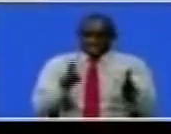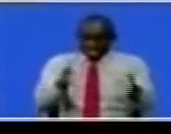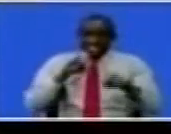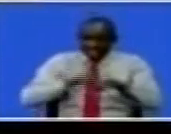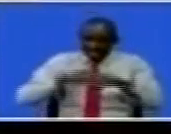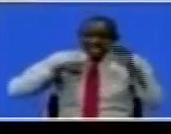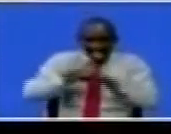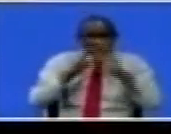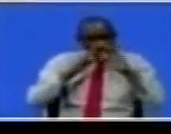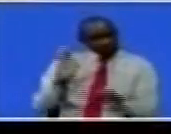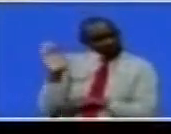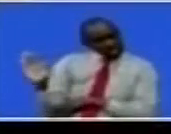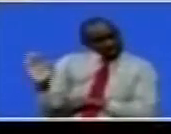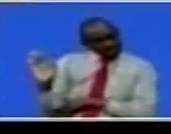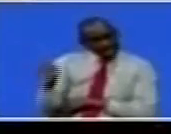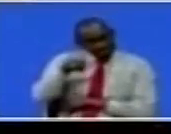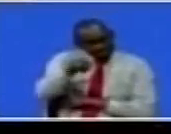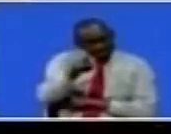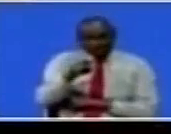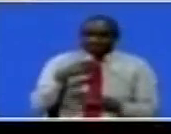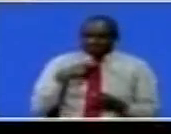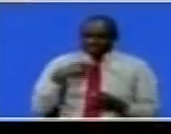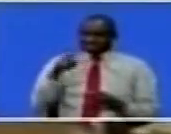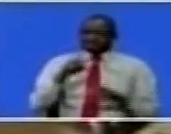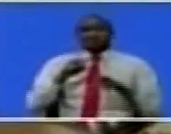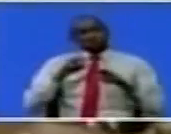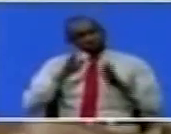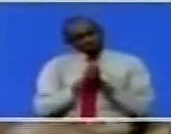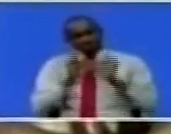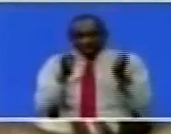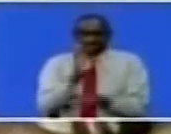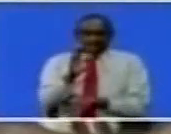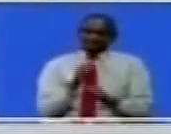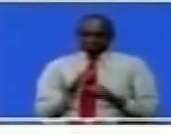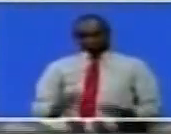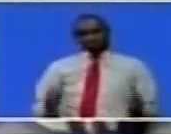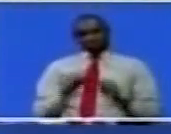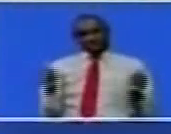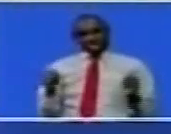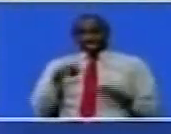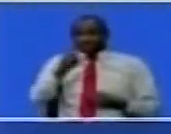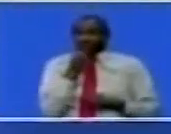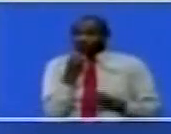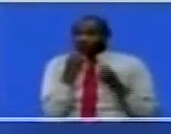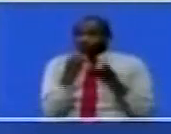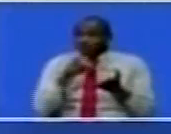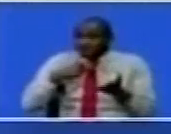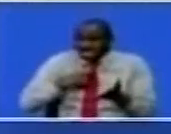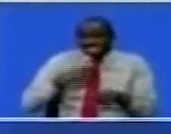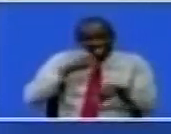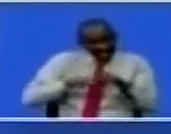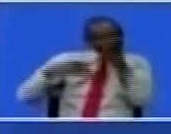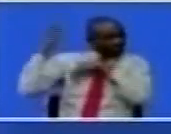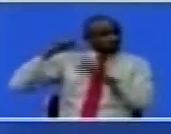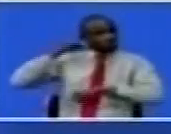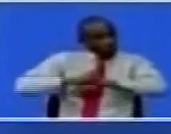Alipoingia katika nyumba yake mzee Nolasco Okumu alikuwa ametulia na familia yake. Lakini akaniarifu kuwa katika siku zake